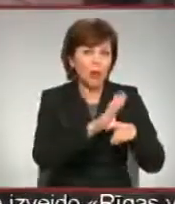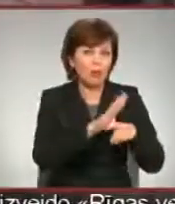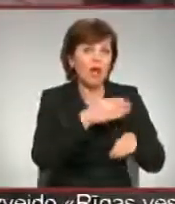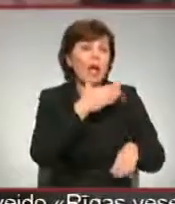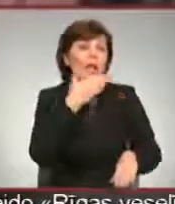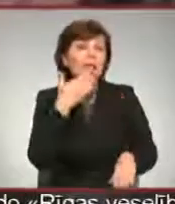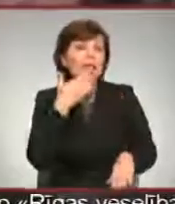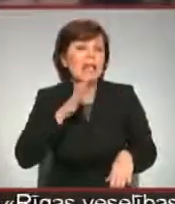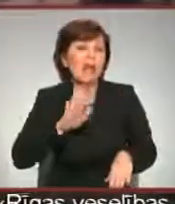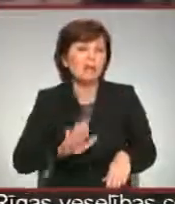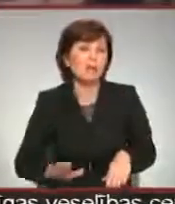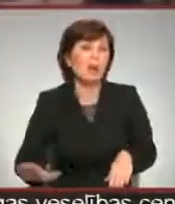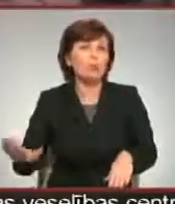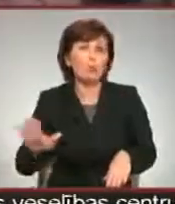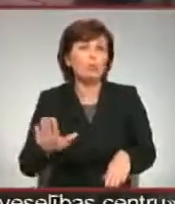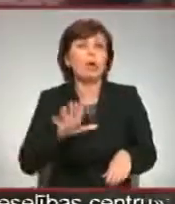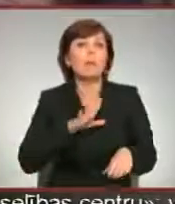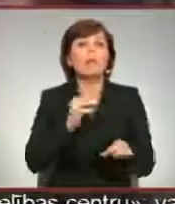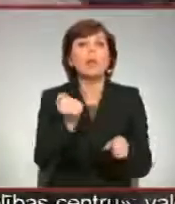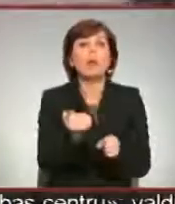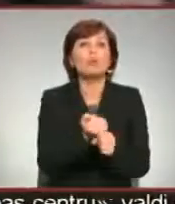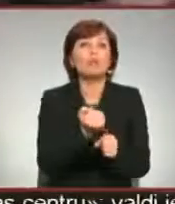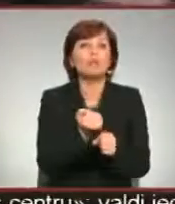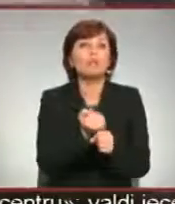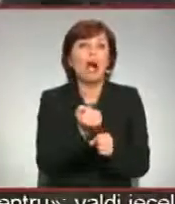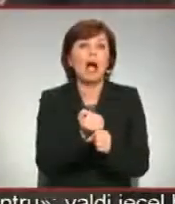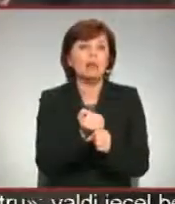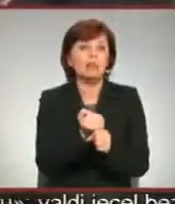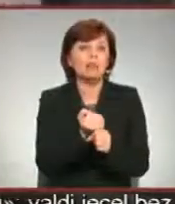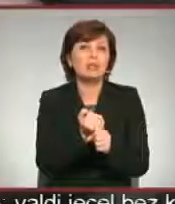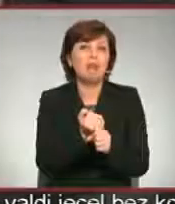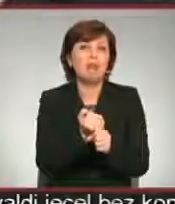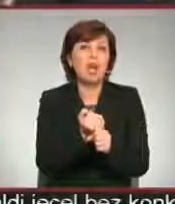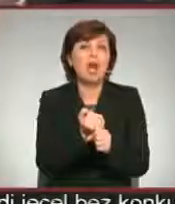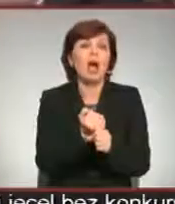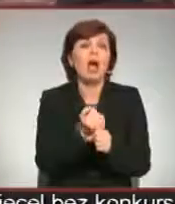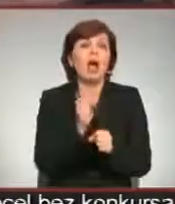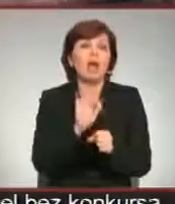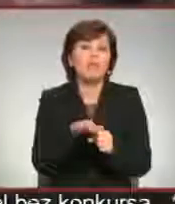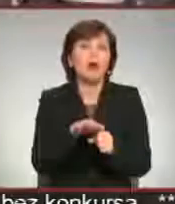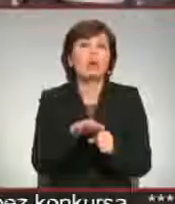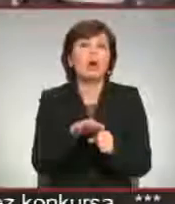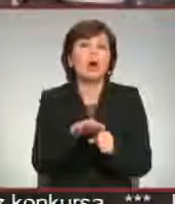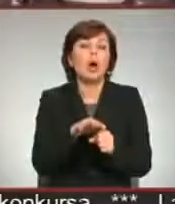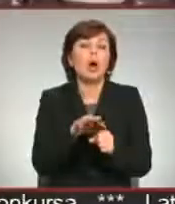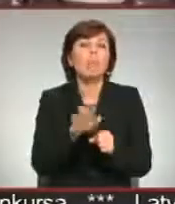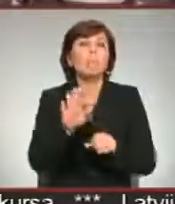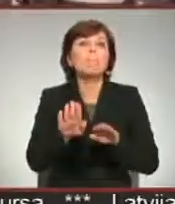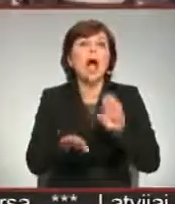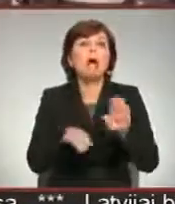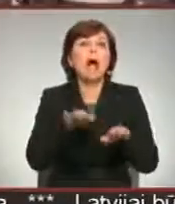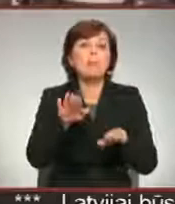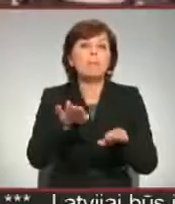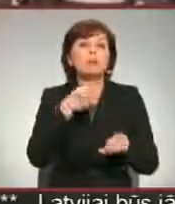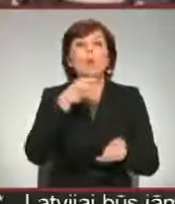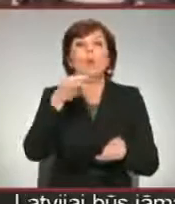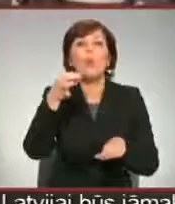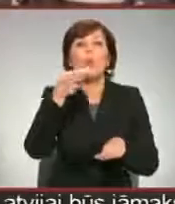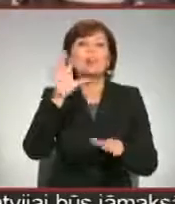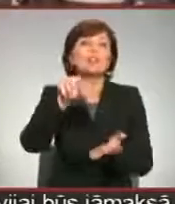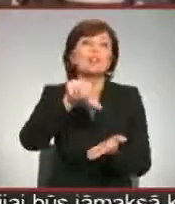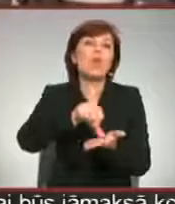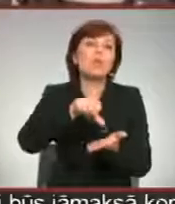tā uztaisīta tādi, nu, tādi pakāpieni, tā, var kores nostāties un dziedāt. Mēs jau atceros varēs, MTC